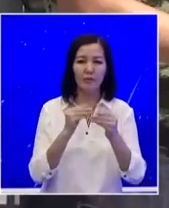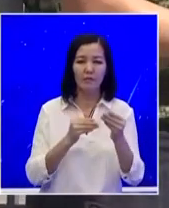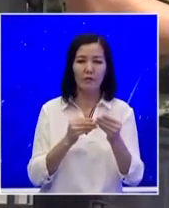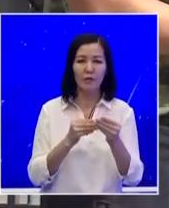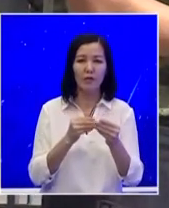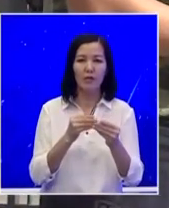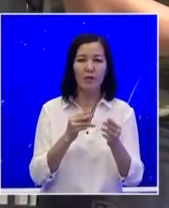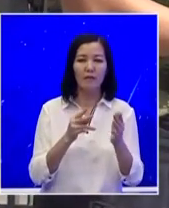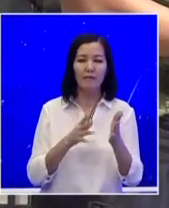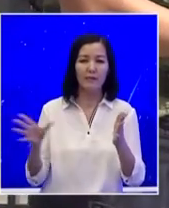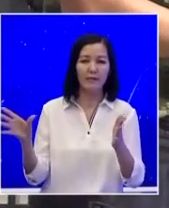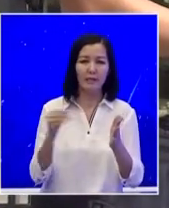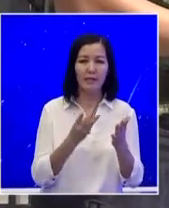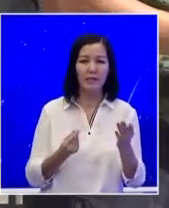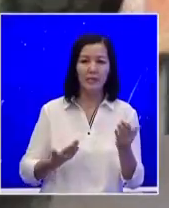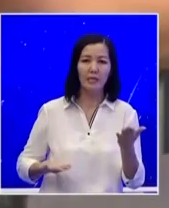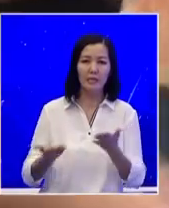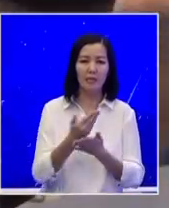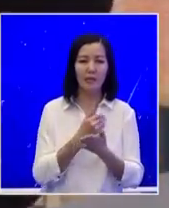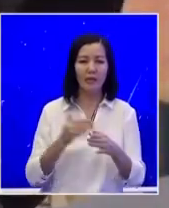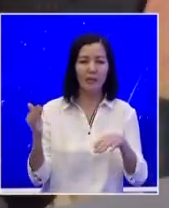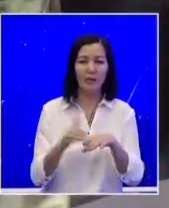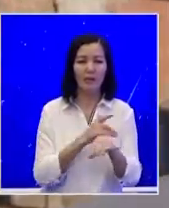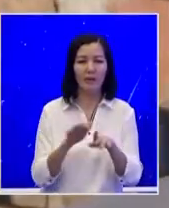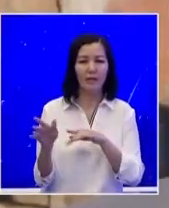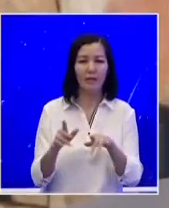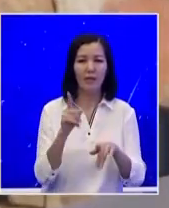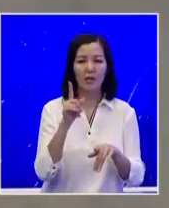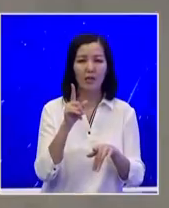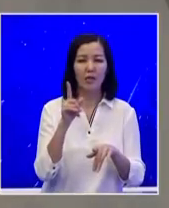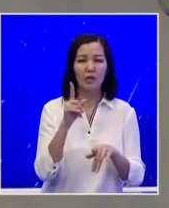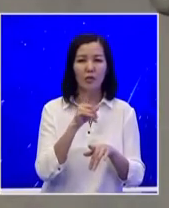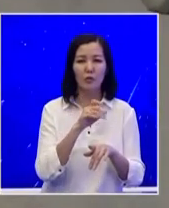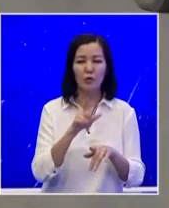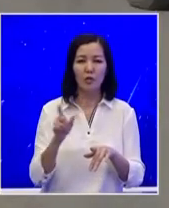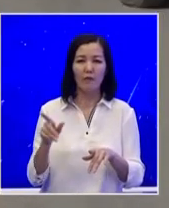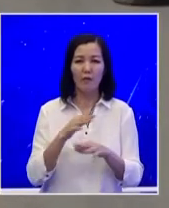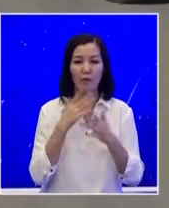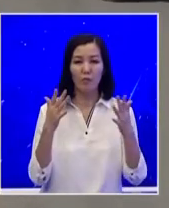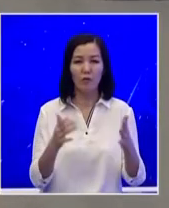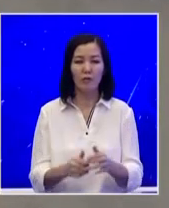буквально всем миром. Свою лепту в благотворительную акцию внесли сотни людей.